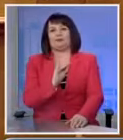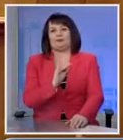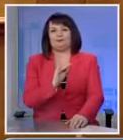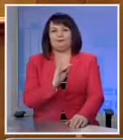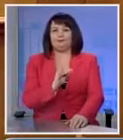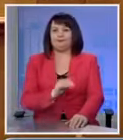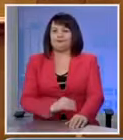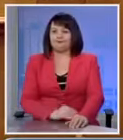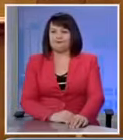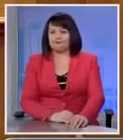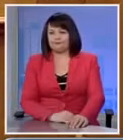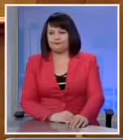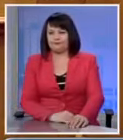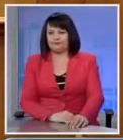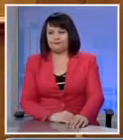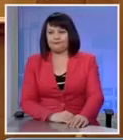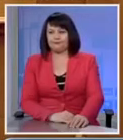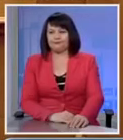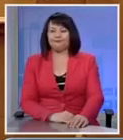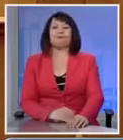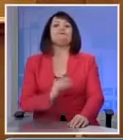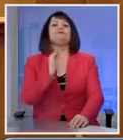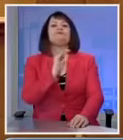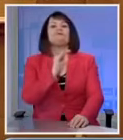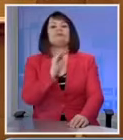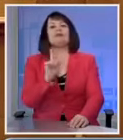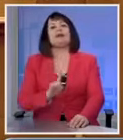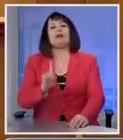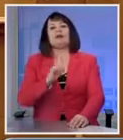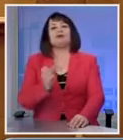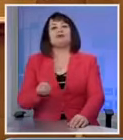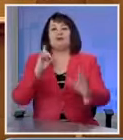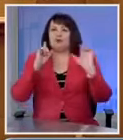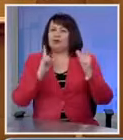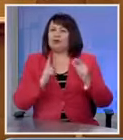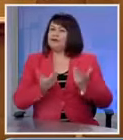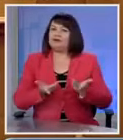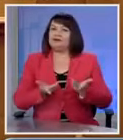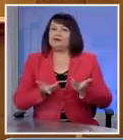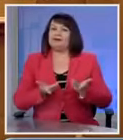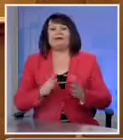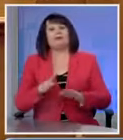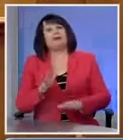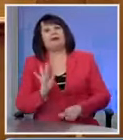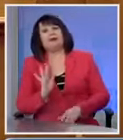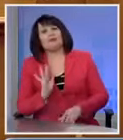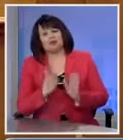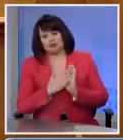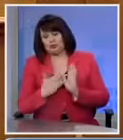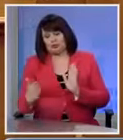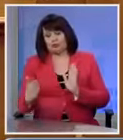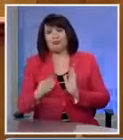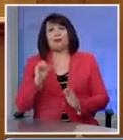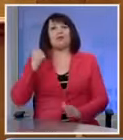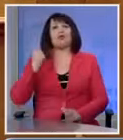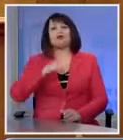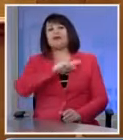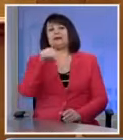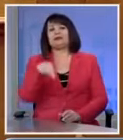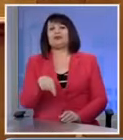Κύριε Αρχηγέ της Αξιωματικής Αντιπολίτευσης, Μήπως το μεσοδιάστημα από προχθές μέχρι